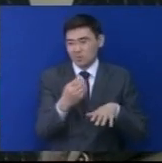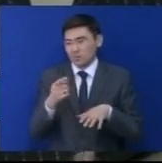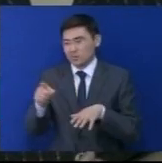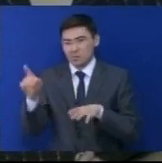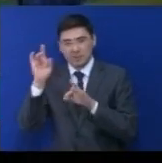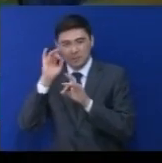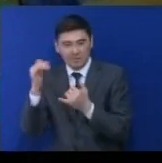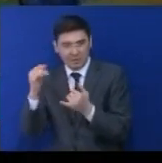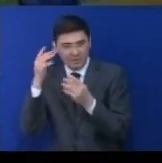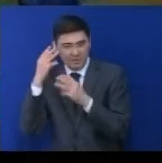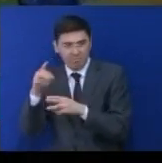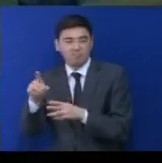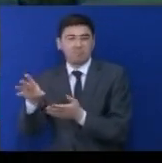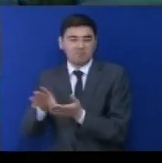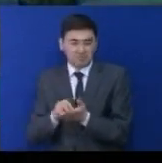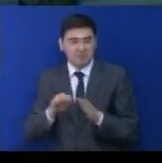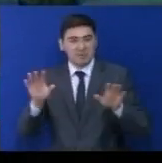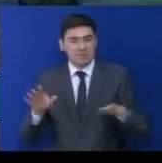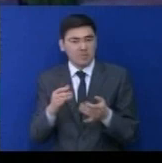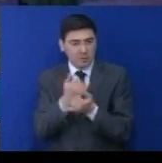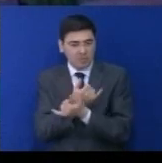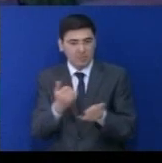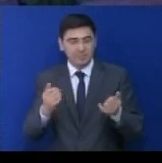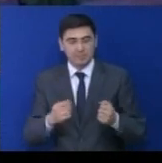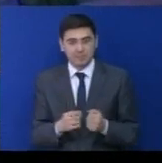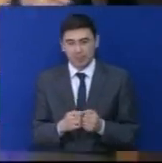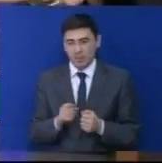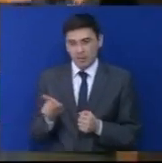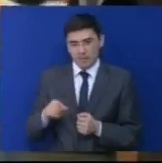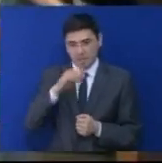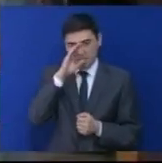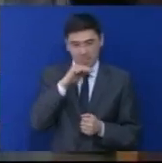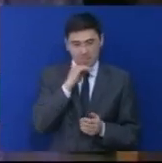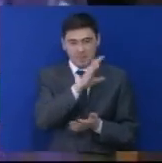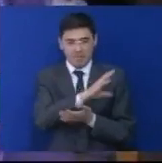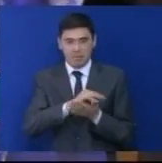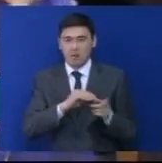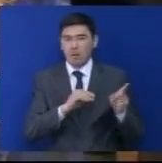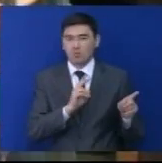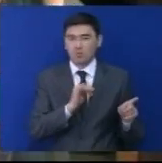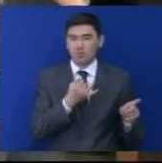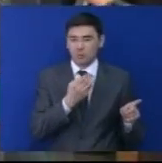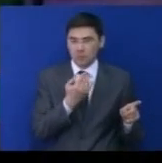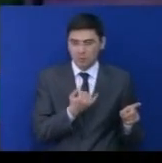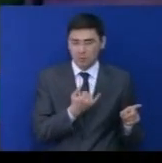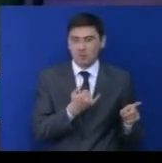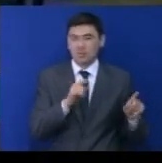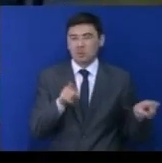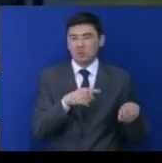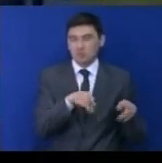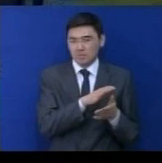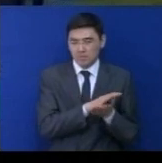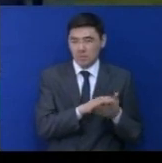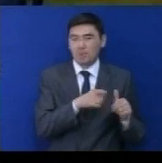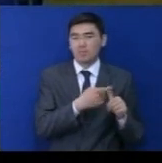композиторов. Стоит отметить, что Гульдана продолжает дело своего отца, известного композитора, кюйши, дирижера Рахымбека Ногайбаева. В